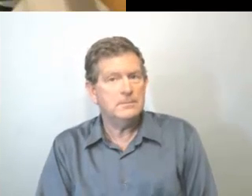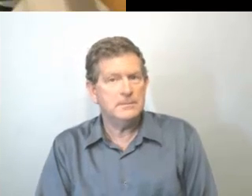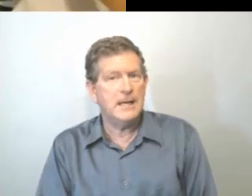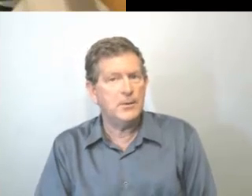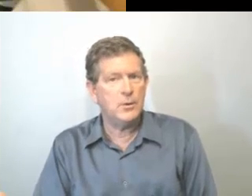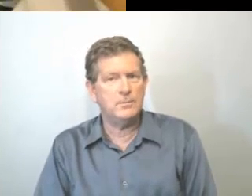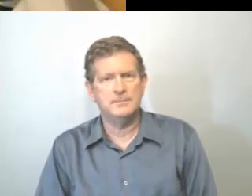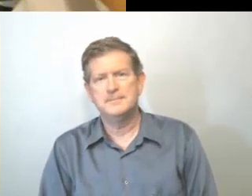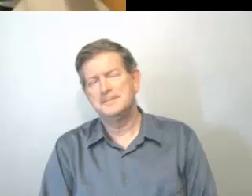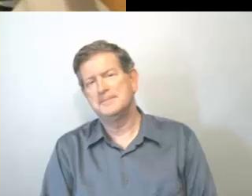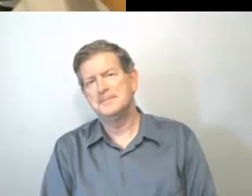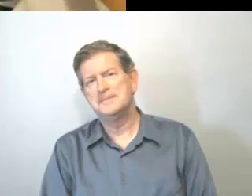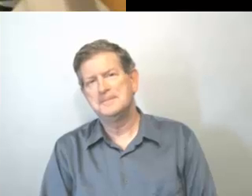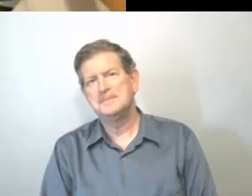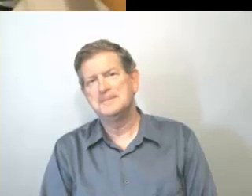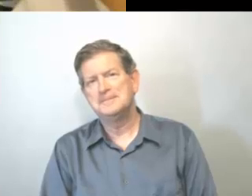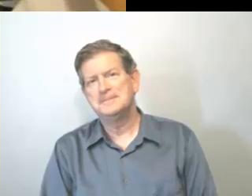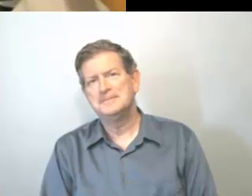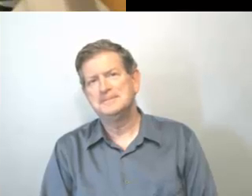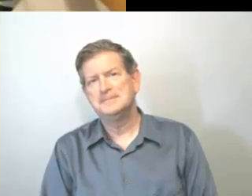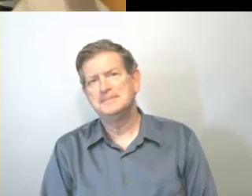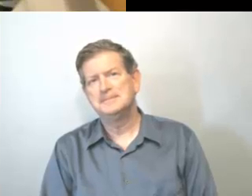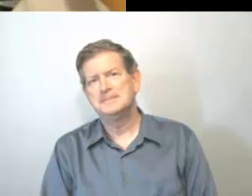Aimez-vous les légumes?